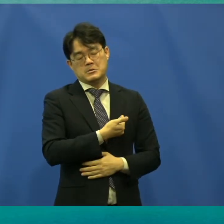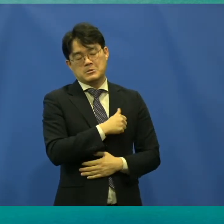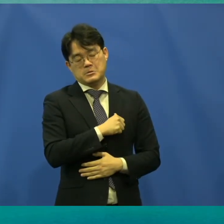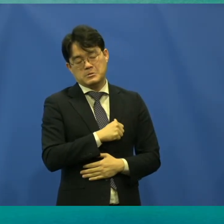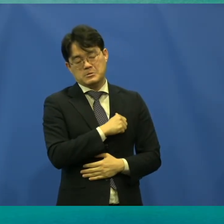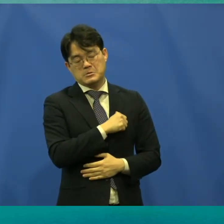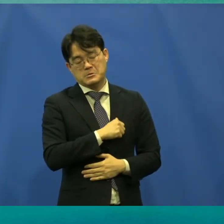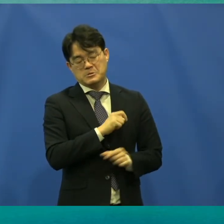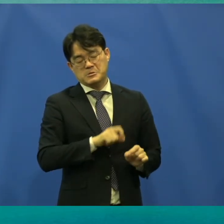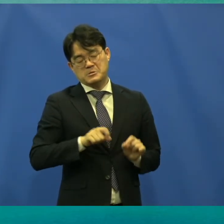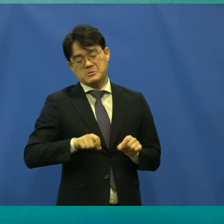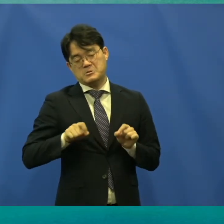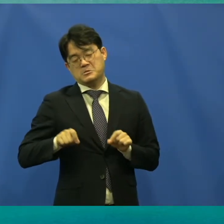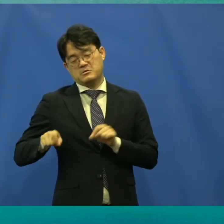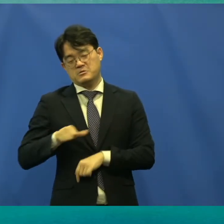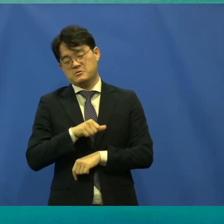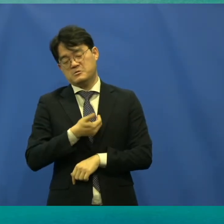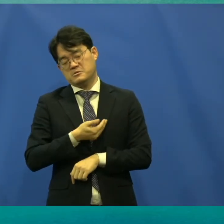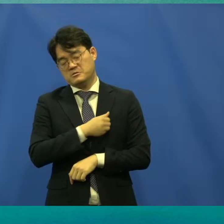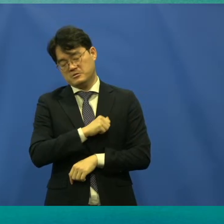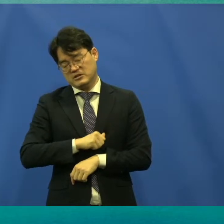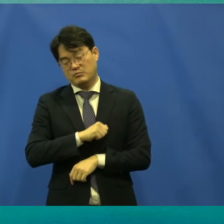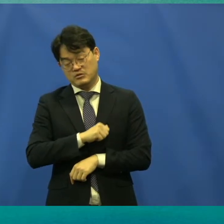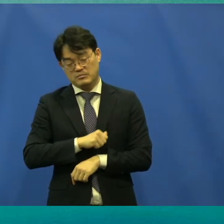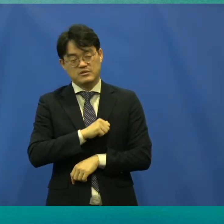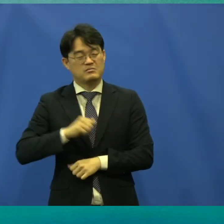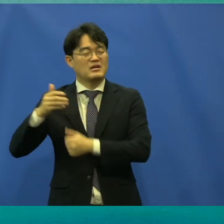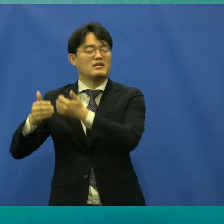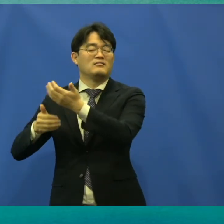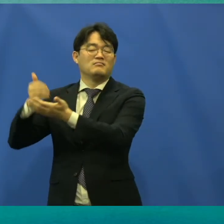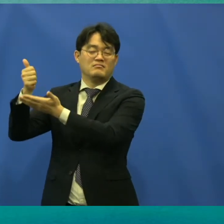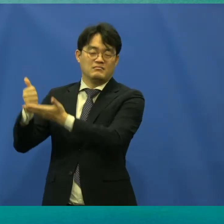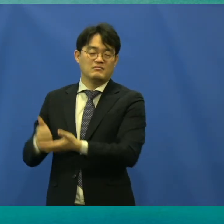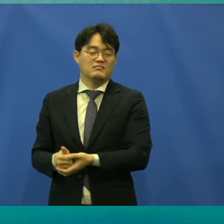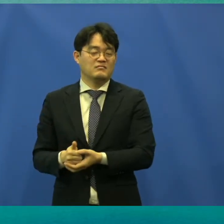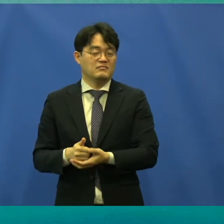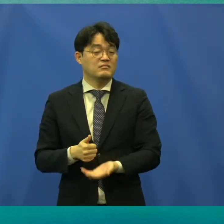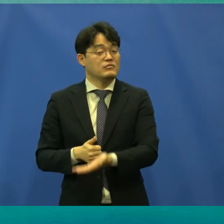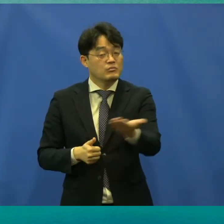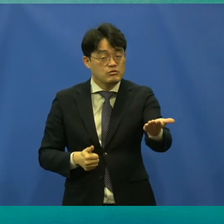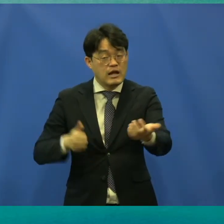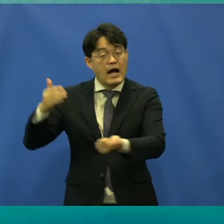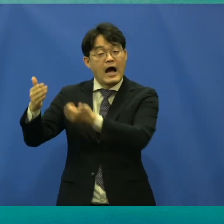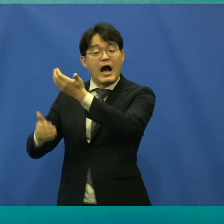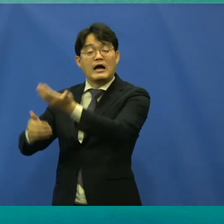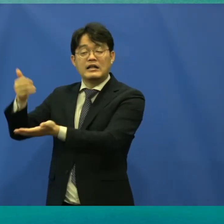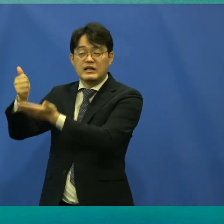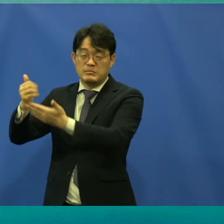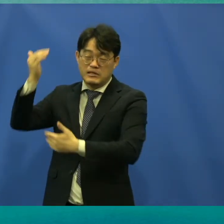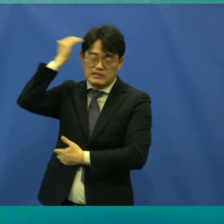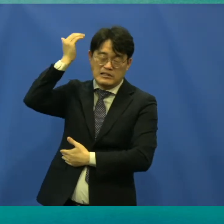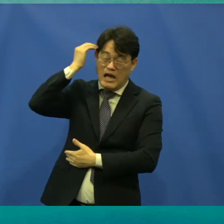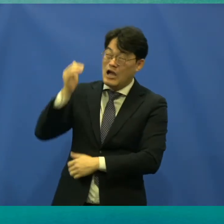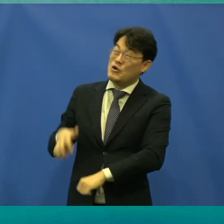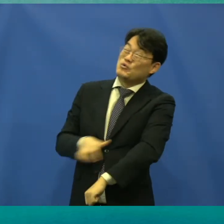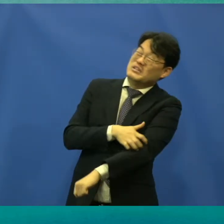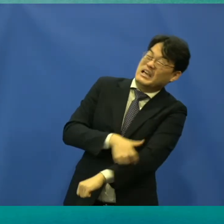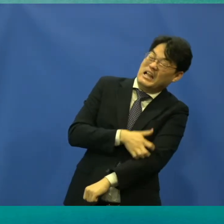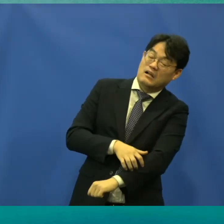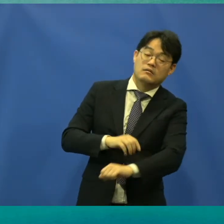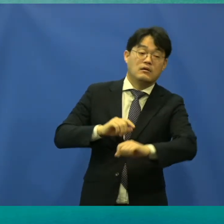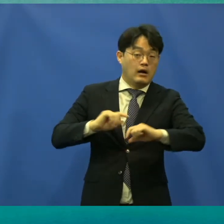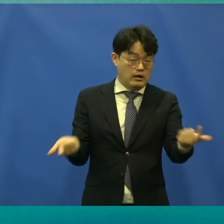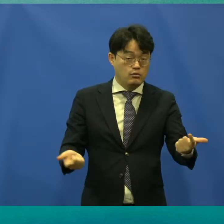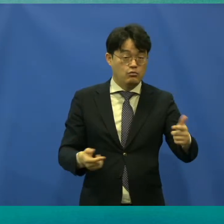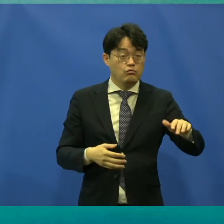반대입니다. 우리가 하나님을 얼마나 귀찮게 하는지 모릅니다. 우리는 날마다 사고를 치고